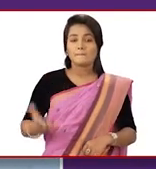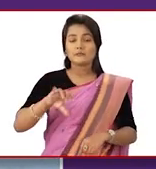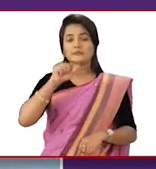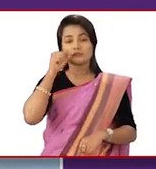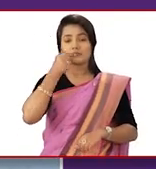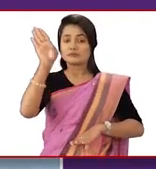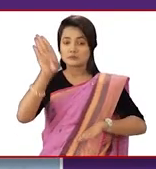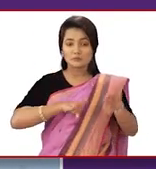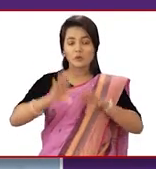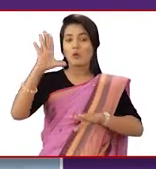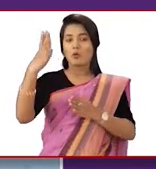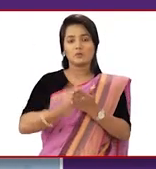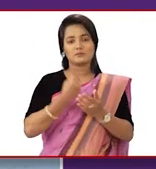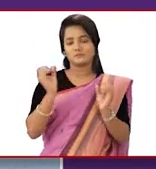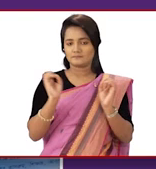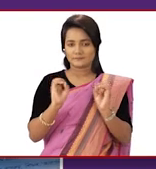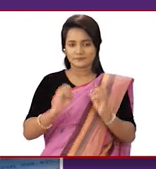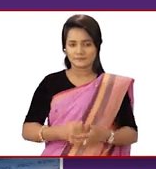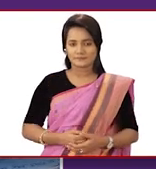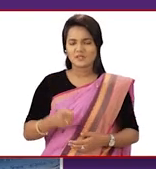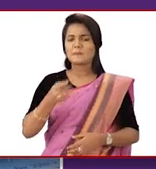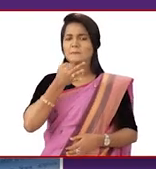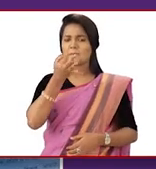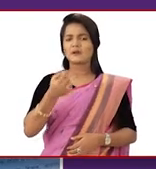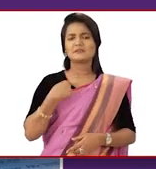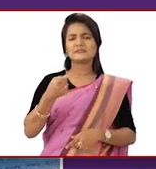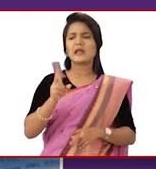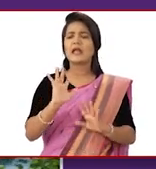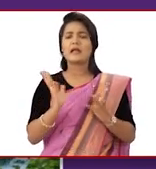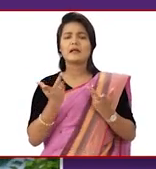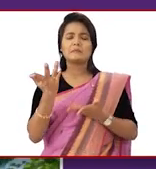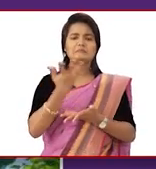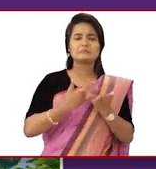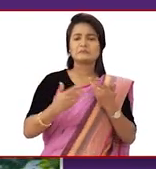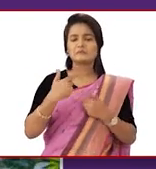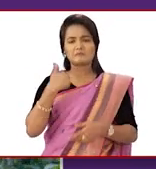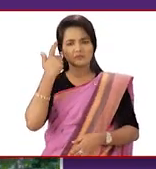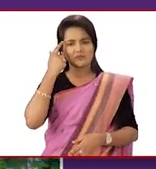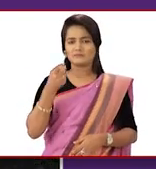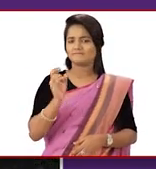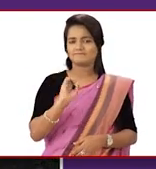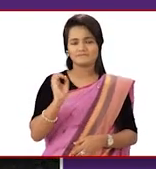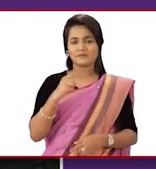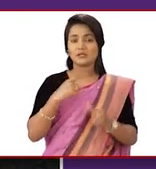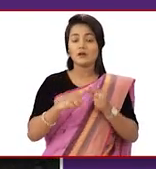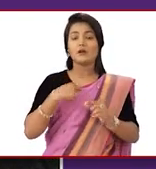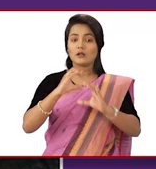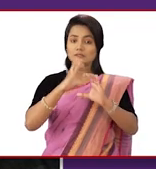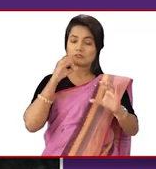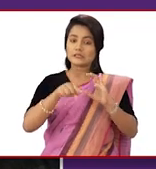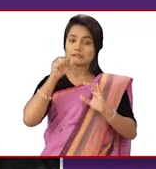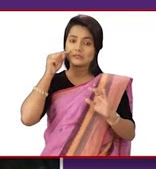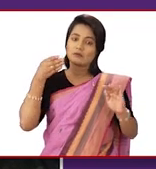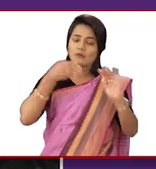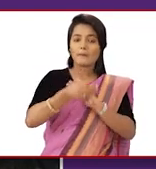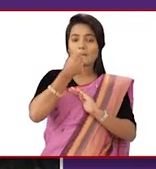লিঙ্গ সমতা অর্জন করতে পেরেছে বলে আমি মনে করি না। ব্যাপারটা আমার কাছে মরিচিকার মতো মনে হয়। Actually no. বাসে দেখা যাচ্ছে যে পুরুষদেরকে উঠাচ্ছে